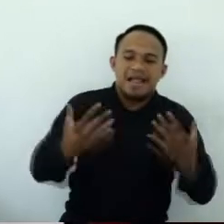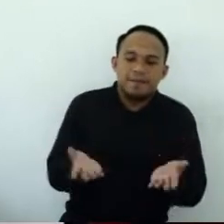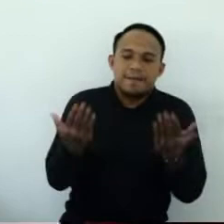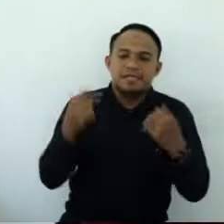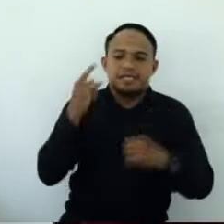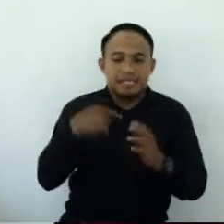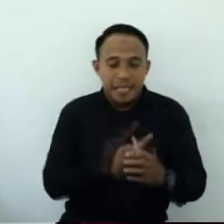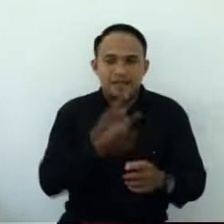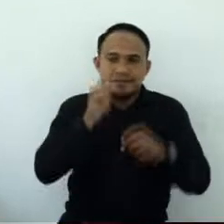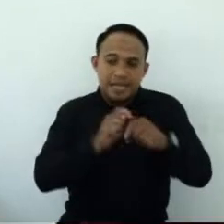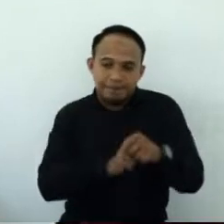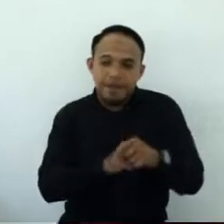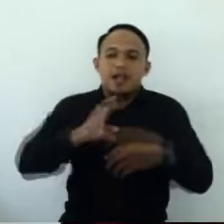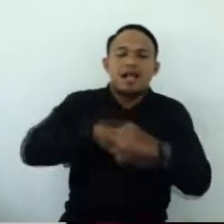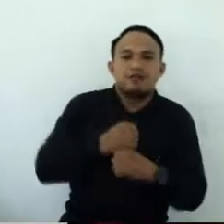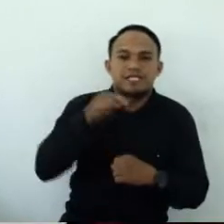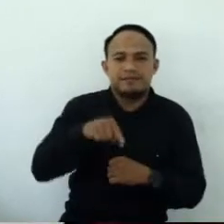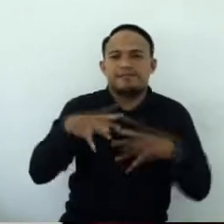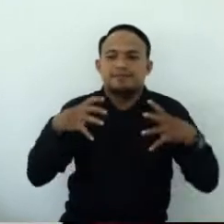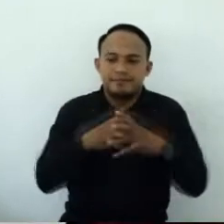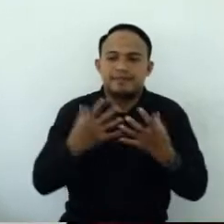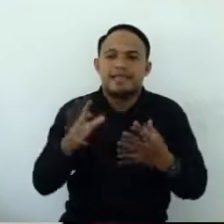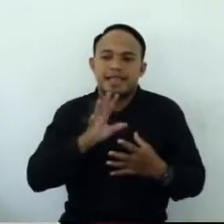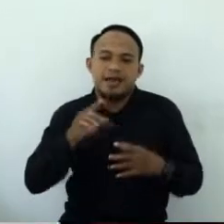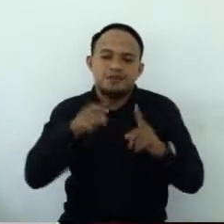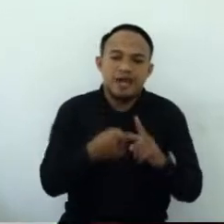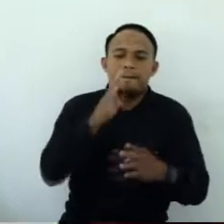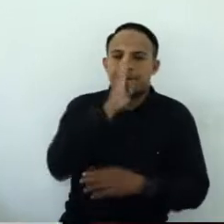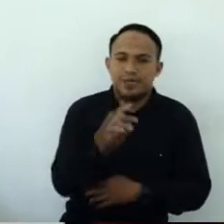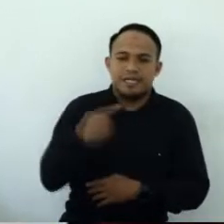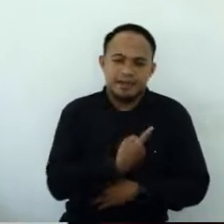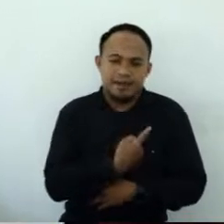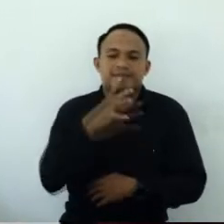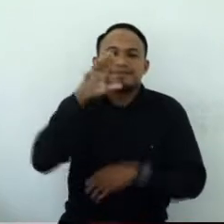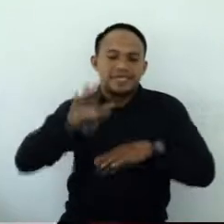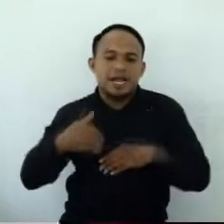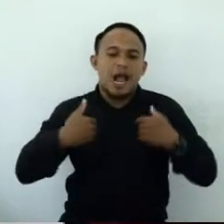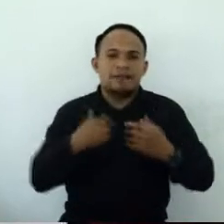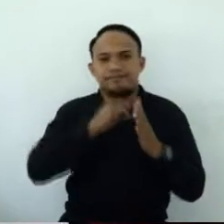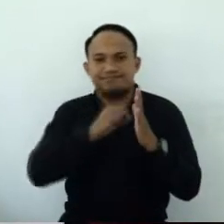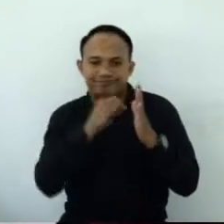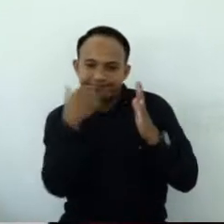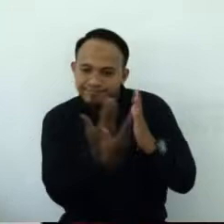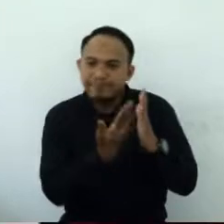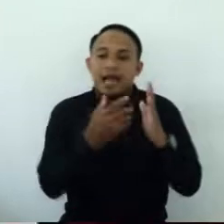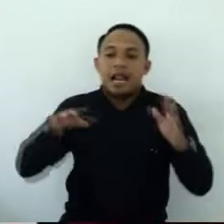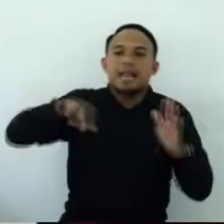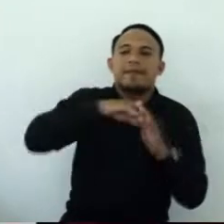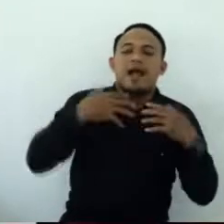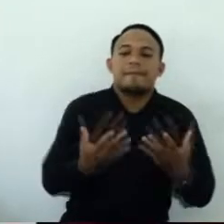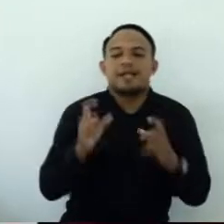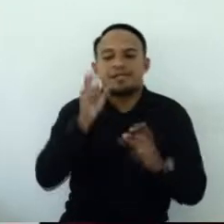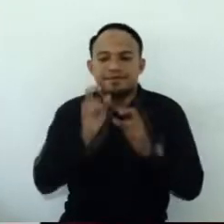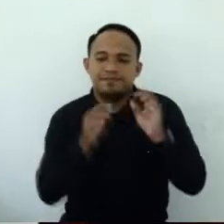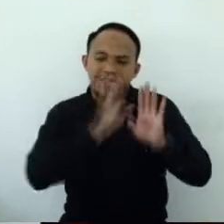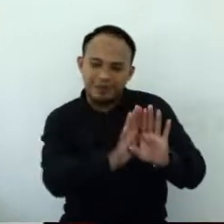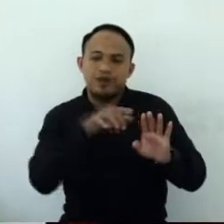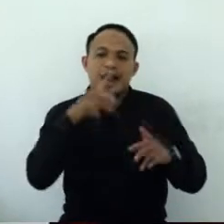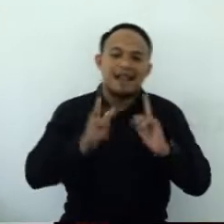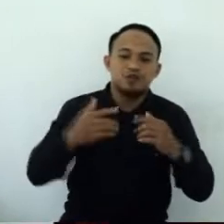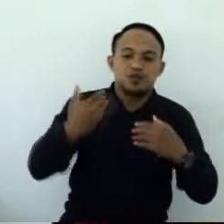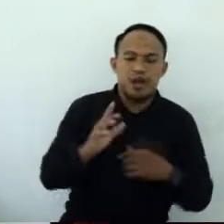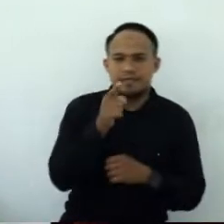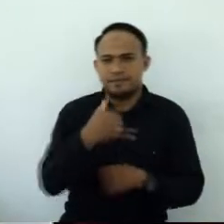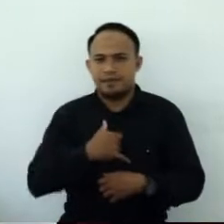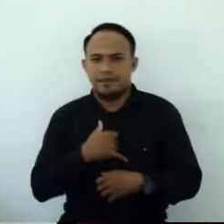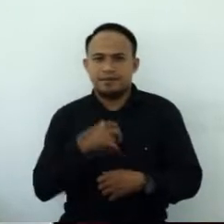tapi hingga ngadap hopup amun bohong jangan sampai terlambat terlambat